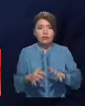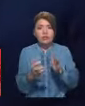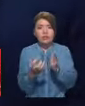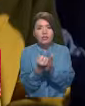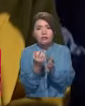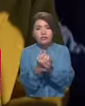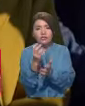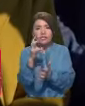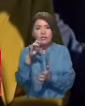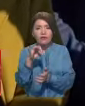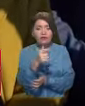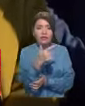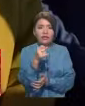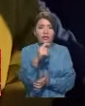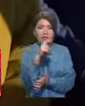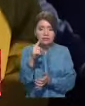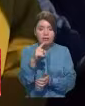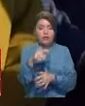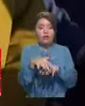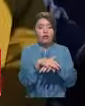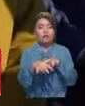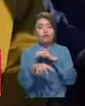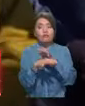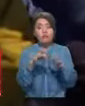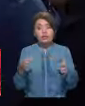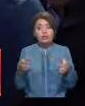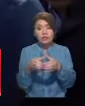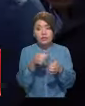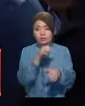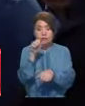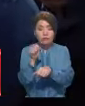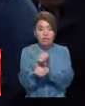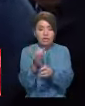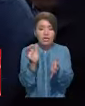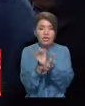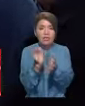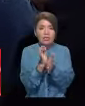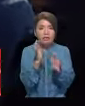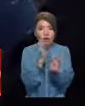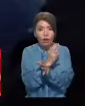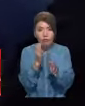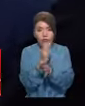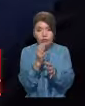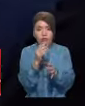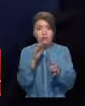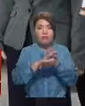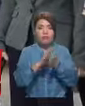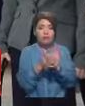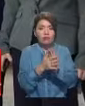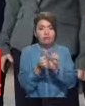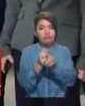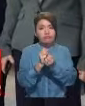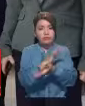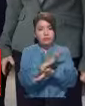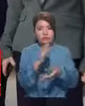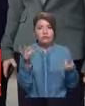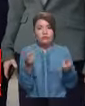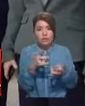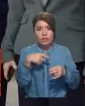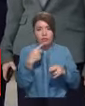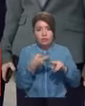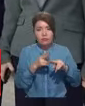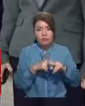газа. Народные избранники считают, что если компании не прекратят загрязнять окружающую среду, то контракты с ними нужно расторгать. Еще одной